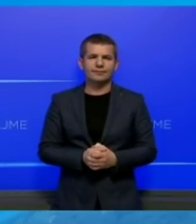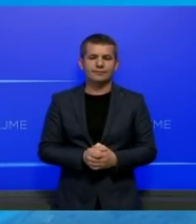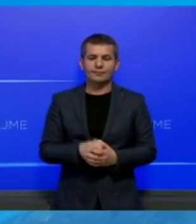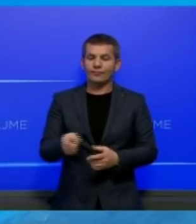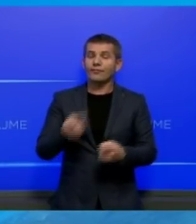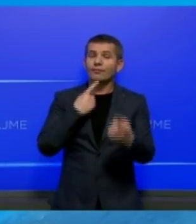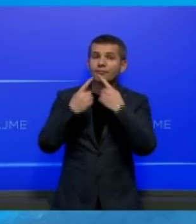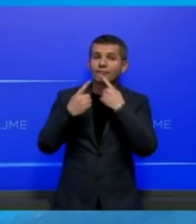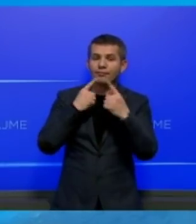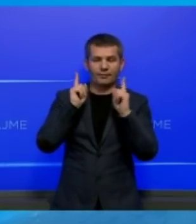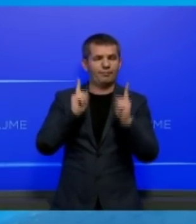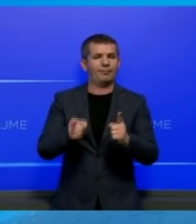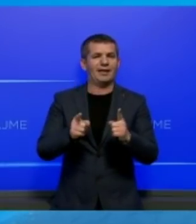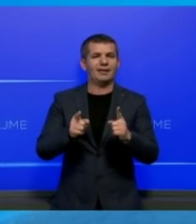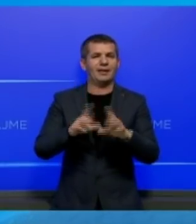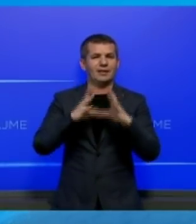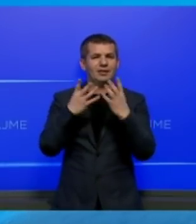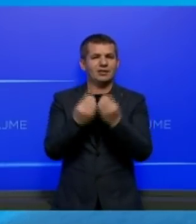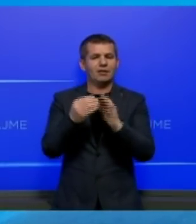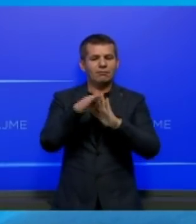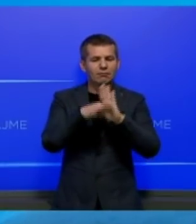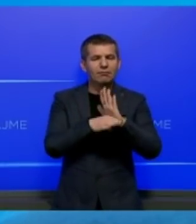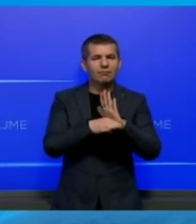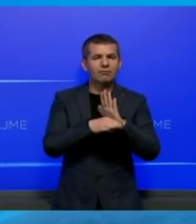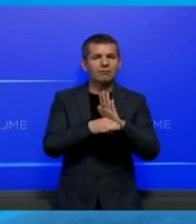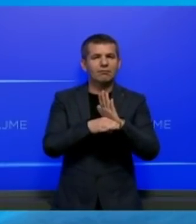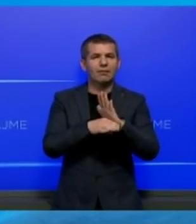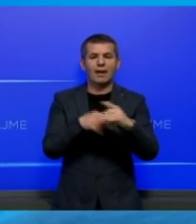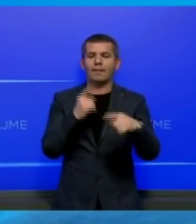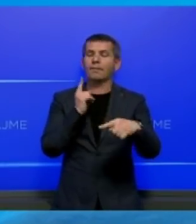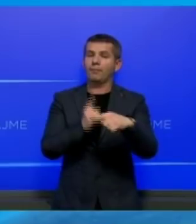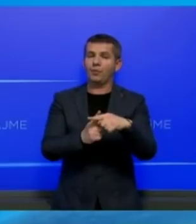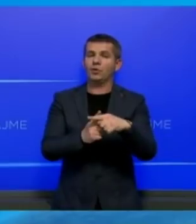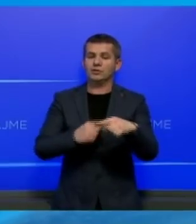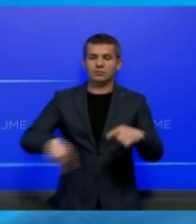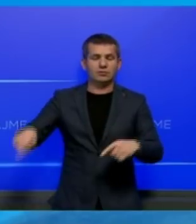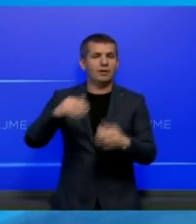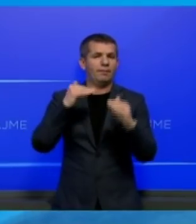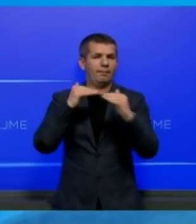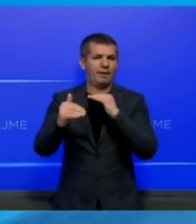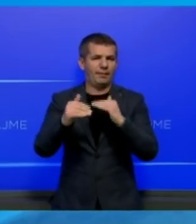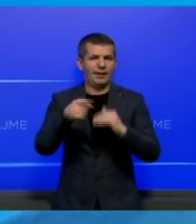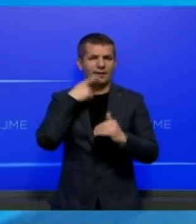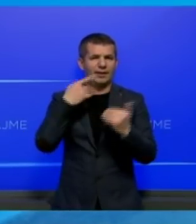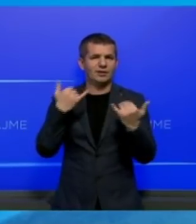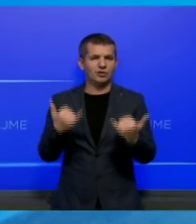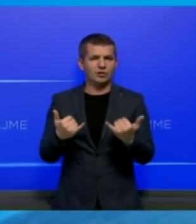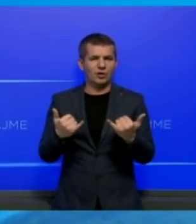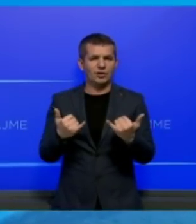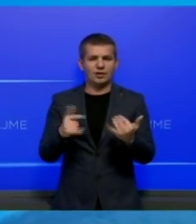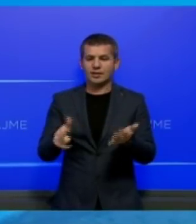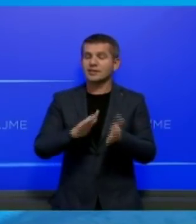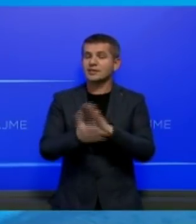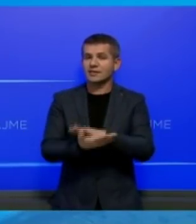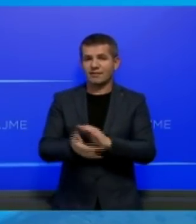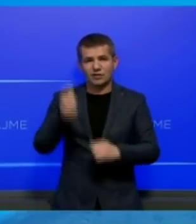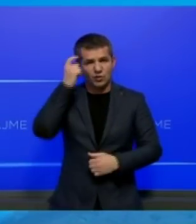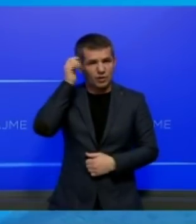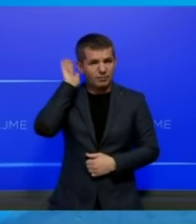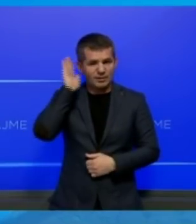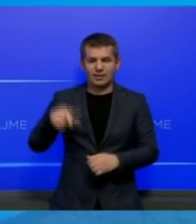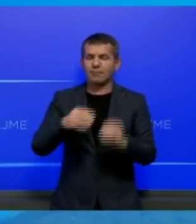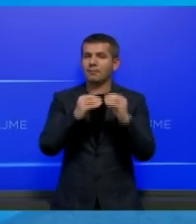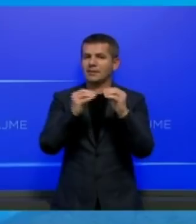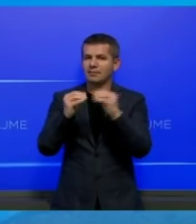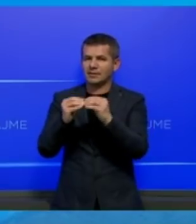Dialogu duhet të jetë bazuar në principe të caktuara dhe palët duhet jenë të barabarta. Kështu ka deklaruar sot Zëvendës Kryeministri Besnik